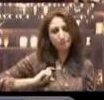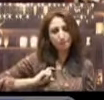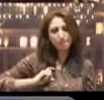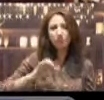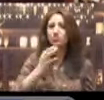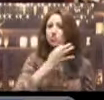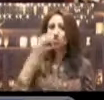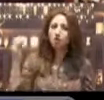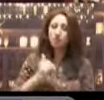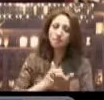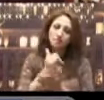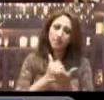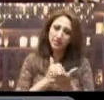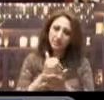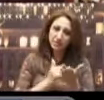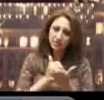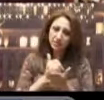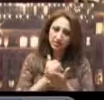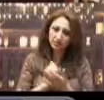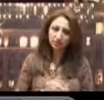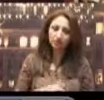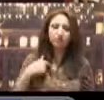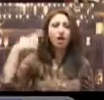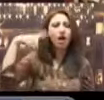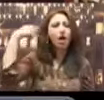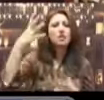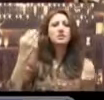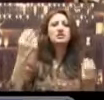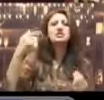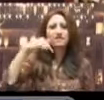شاطر شويه في المدرسه، عنده احلام كتير قوي